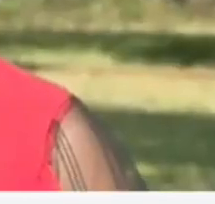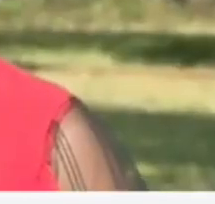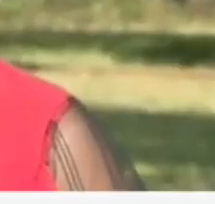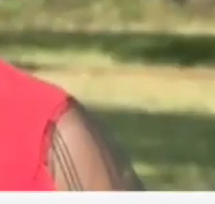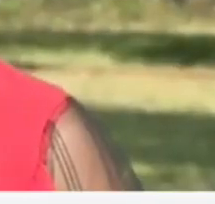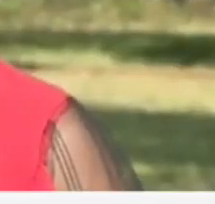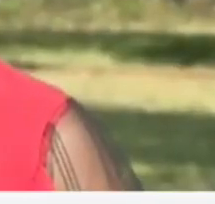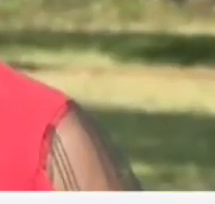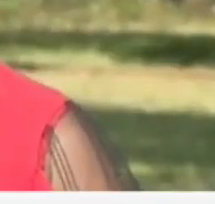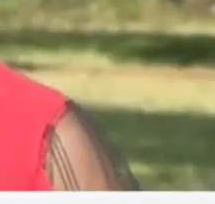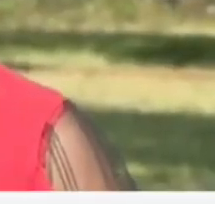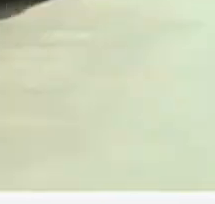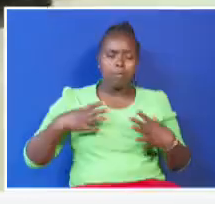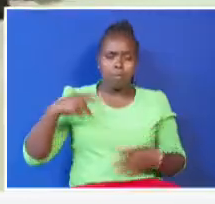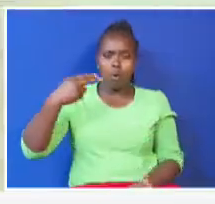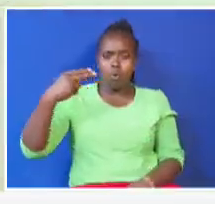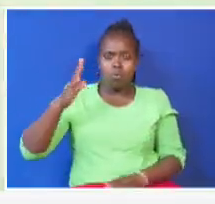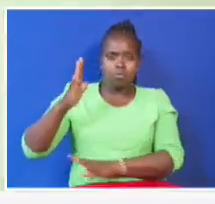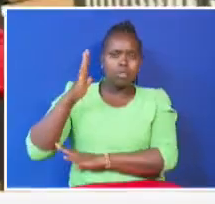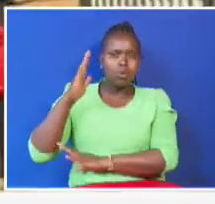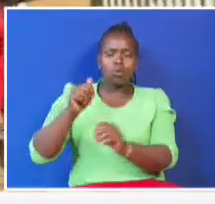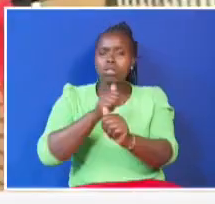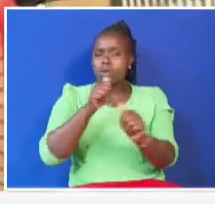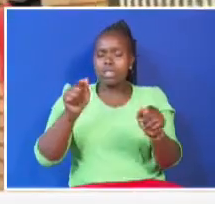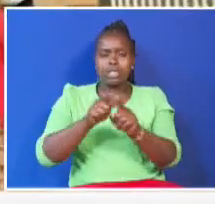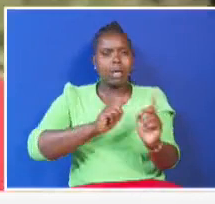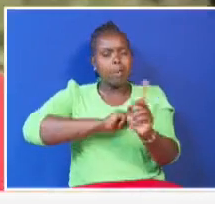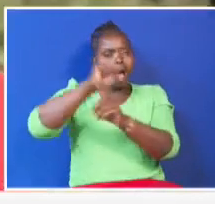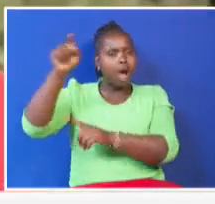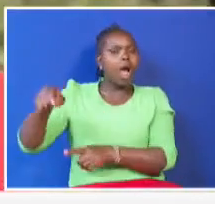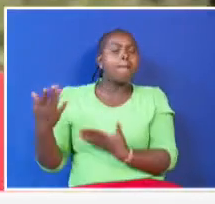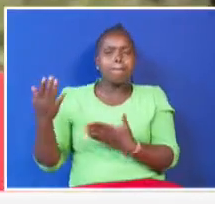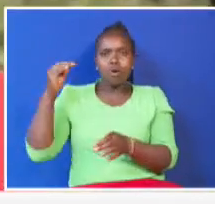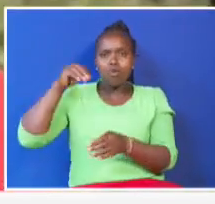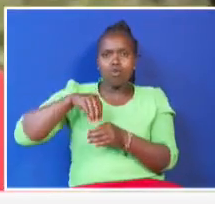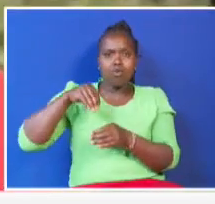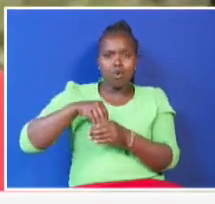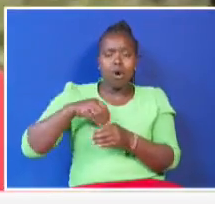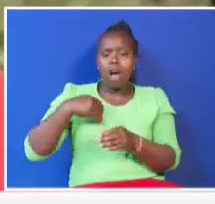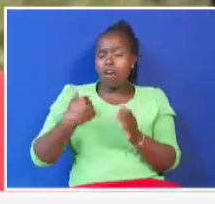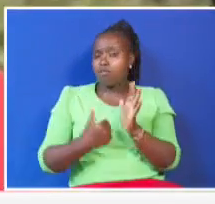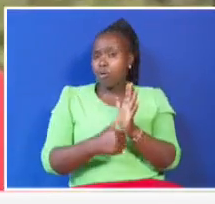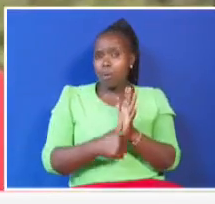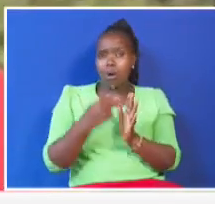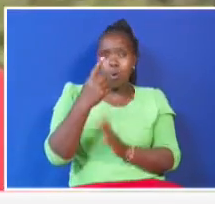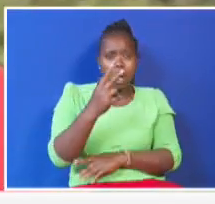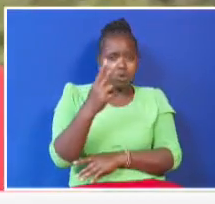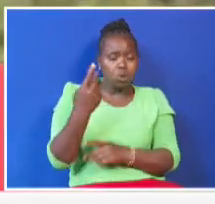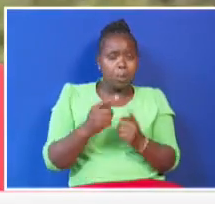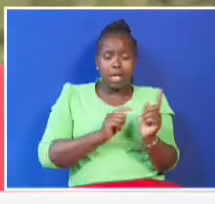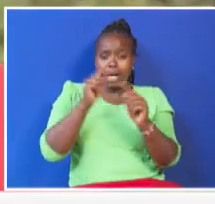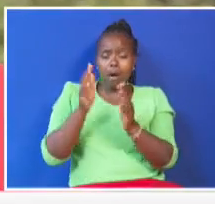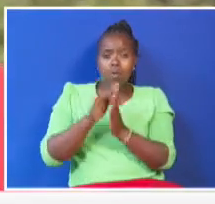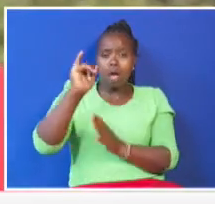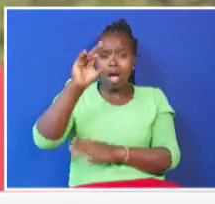Ningependa kuhakikishia wakazi wa Huruma ya kwamba security iko ya kutosha na wajitokeze kwa wingi. Kuna hitilafu moja mbili, lakini ukuja na ID